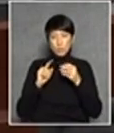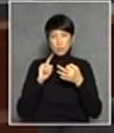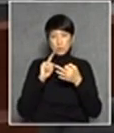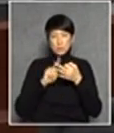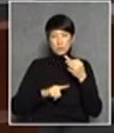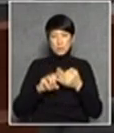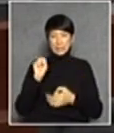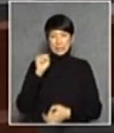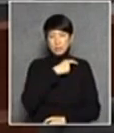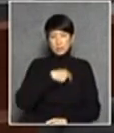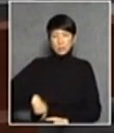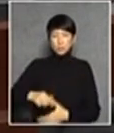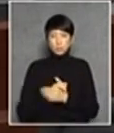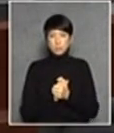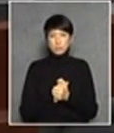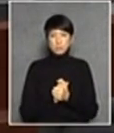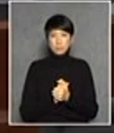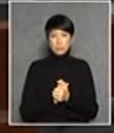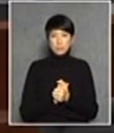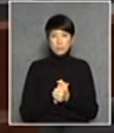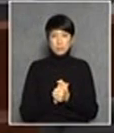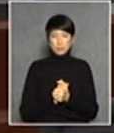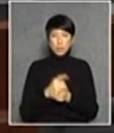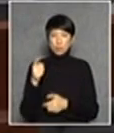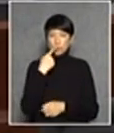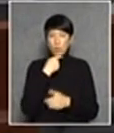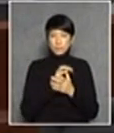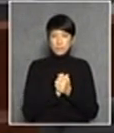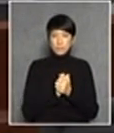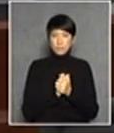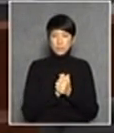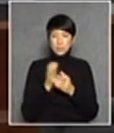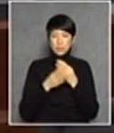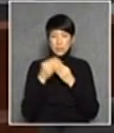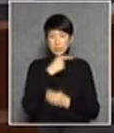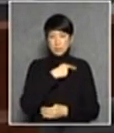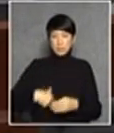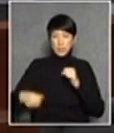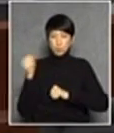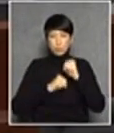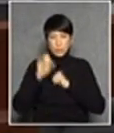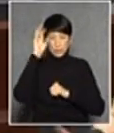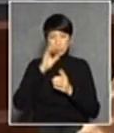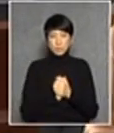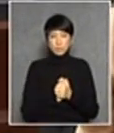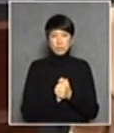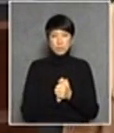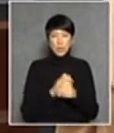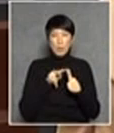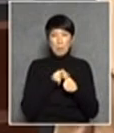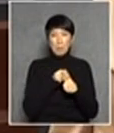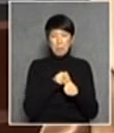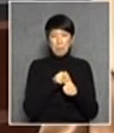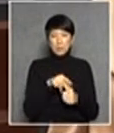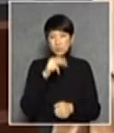啦。咁善仲佳議員咧就話咧，葉劉淑儀提出呢個動議咧，就係想逼政府